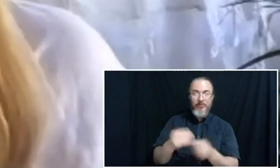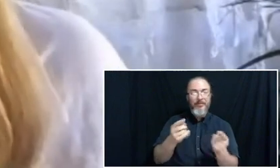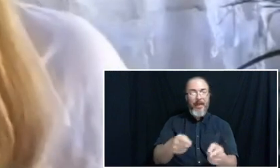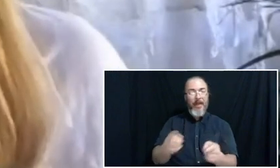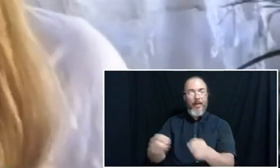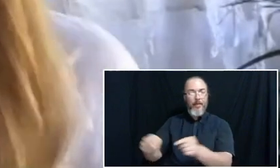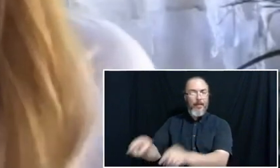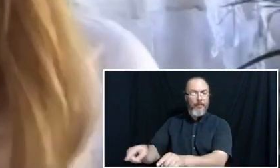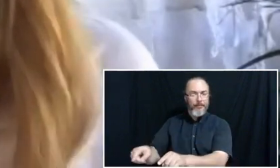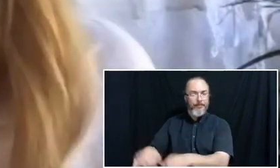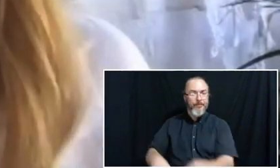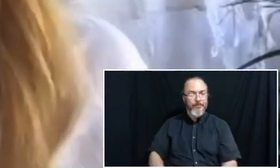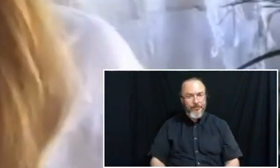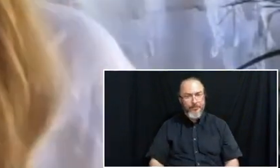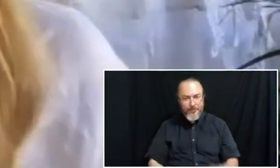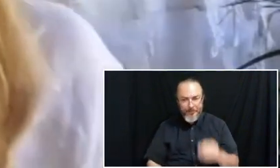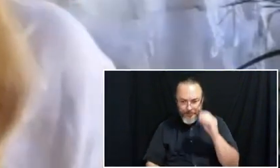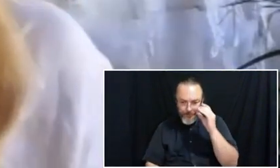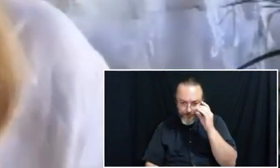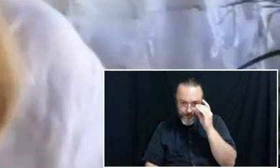dans la pratique.